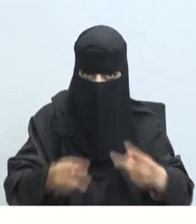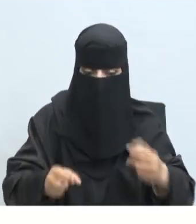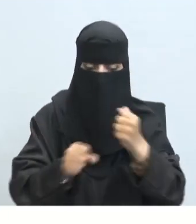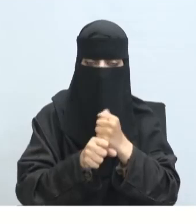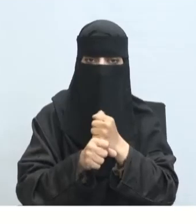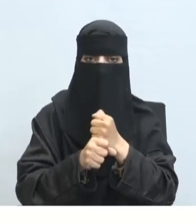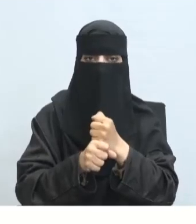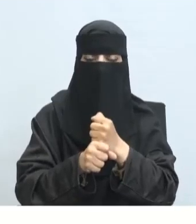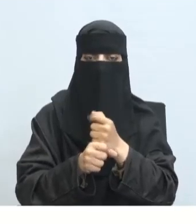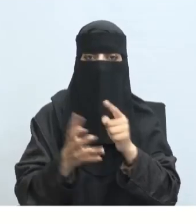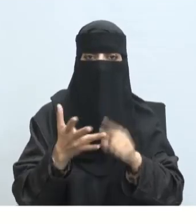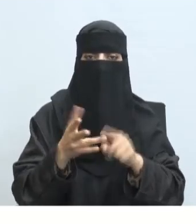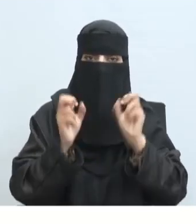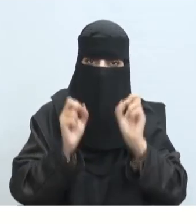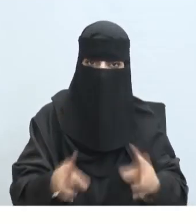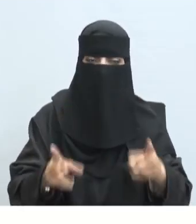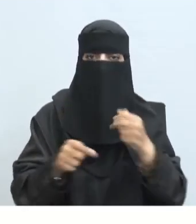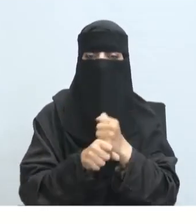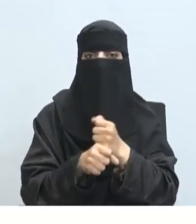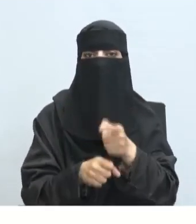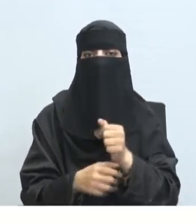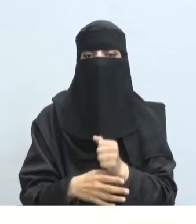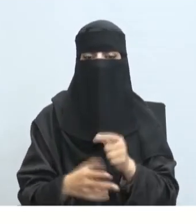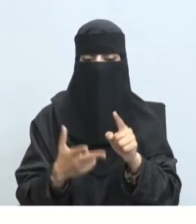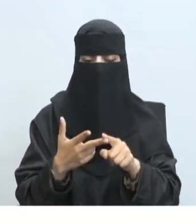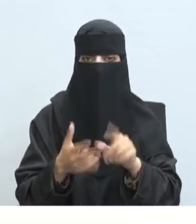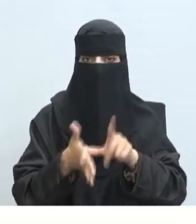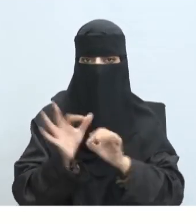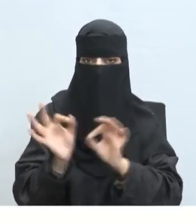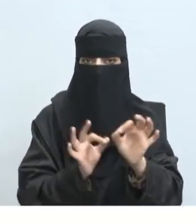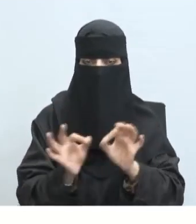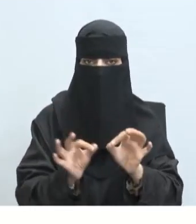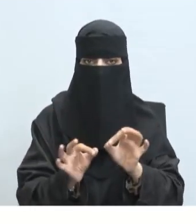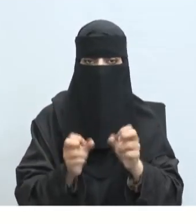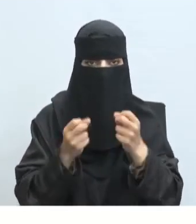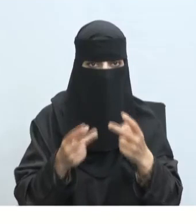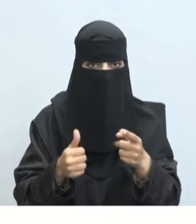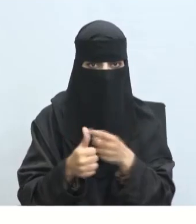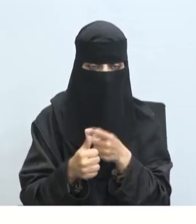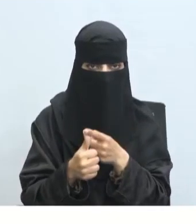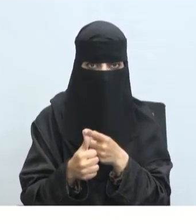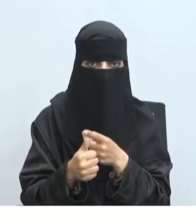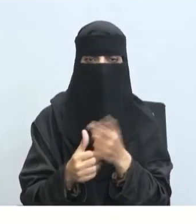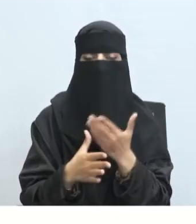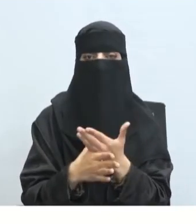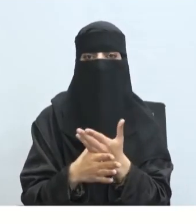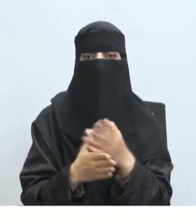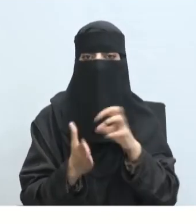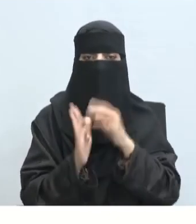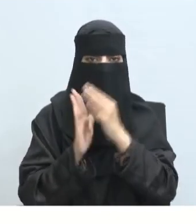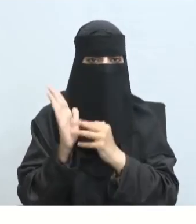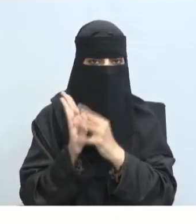ذلك نقوم بمرحله التنفيذ التخطيط كما ذكرنا يبدا بتخطيط بدائي او مبدئي كوضع